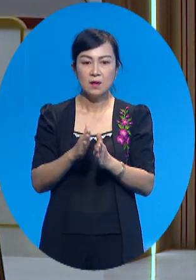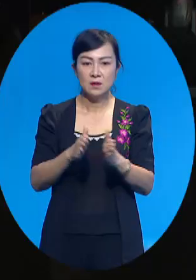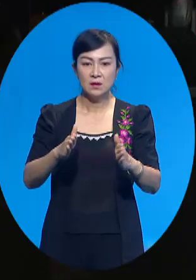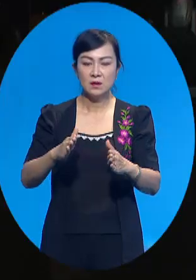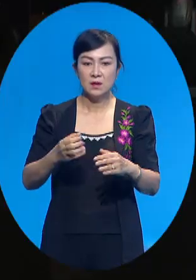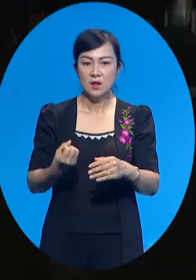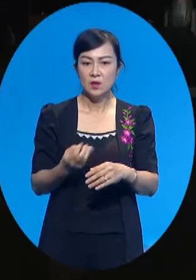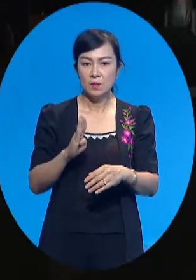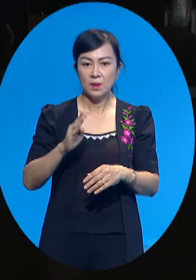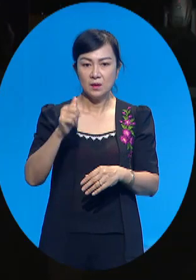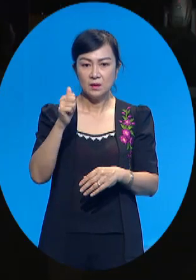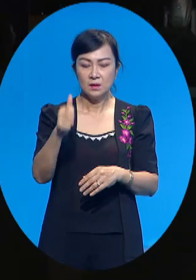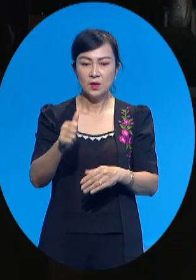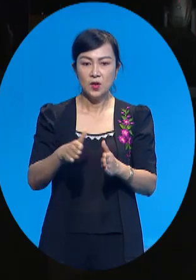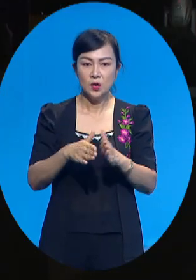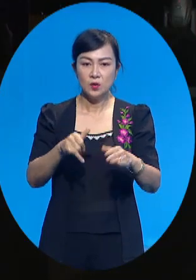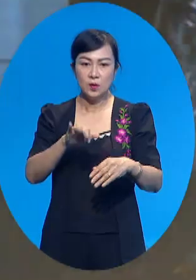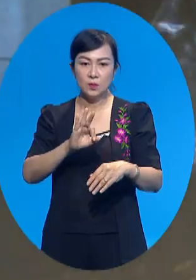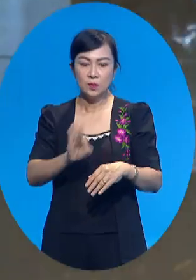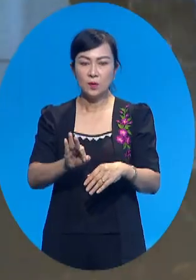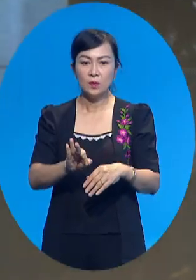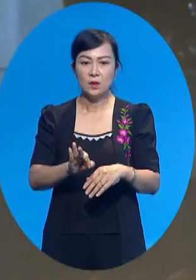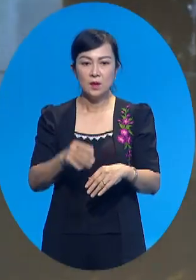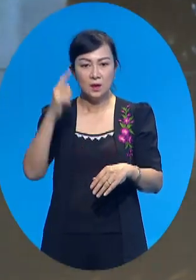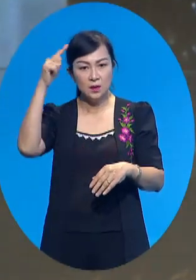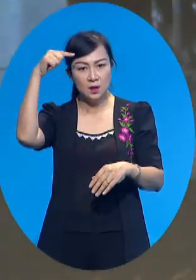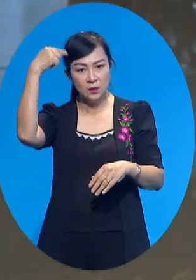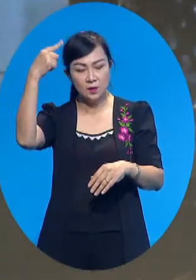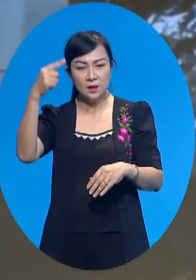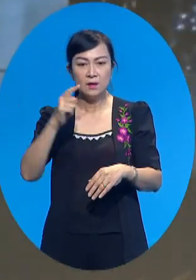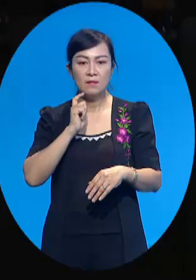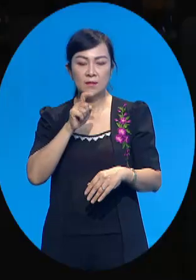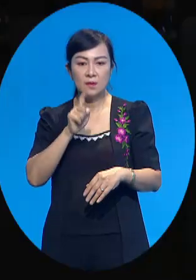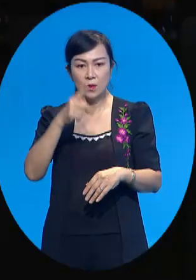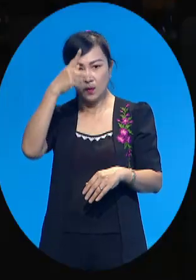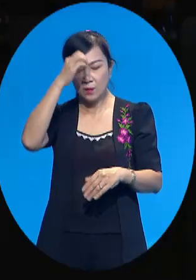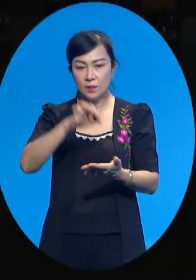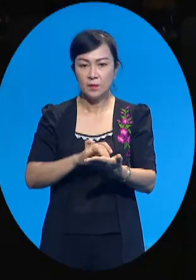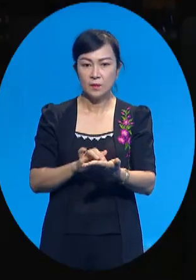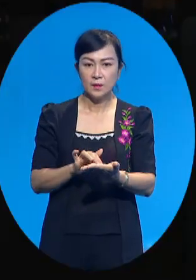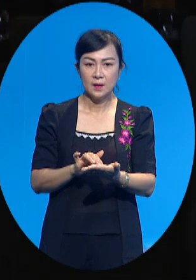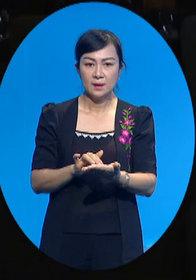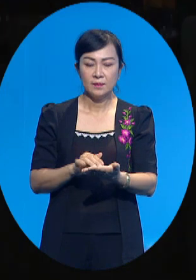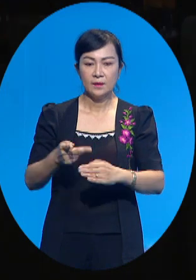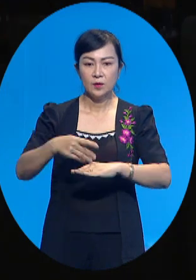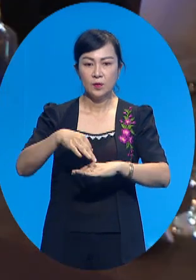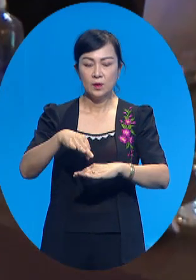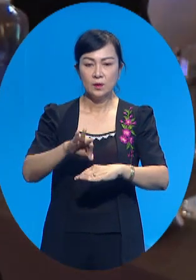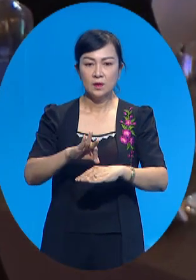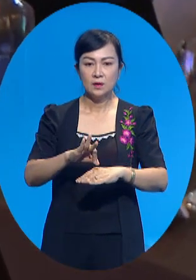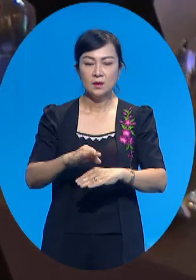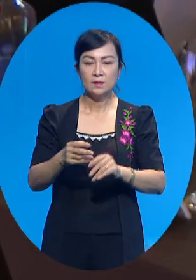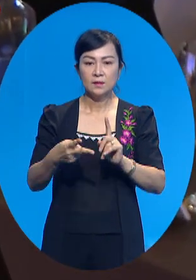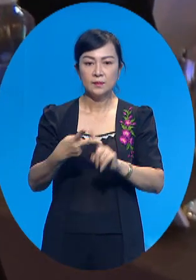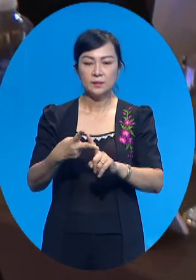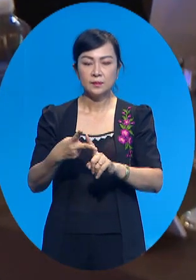thành tích nổi bật nhất dựa trên rất nhiều yếu tố. Trong đó, đầu tiên đó là yếu tố phải có khoa học, công nghệ, kỹ thuật sâu. Yếu tố